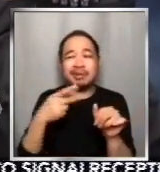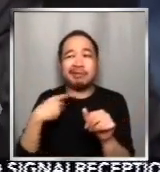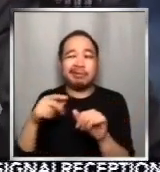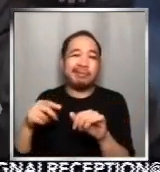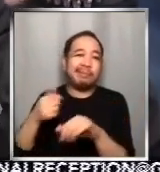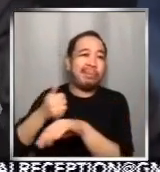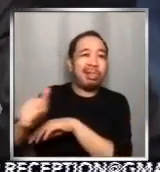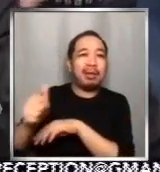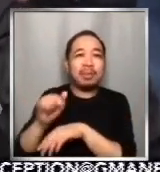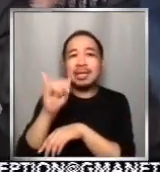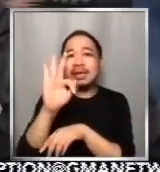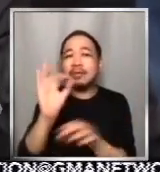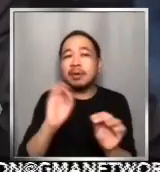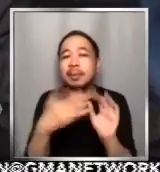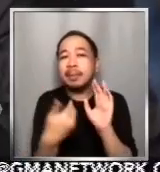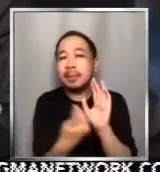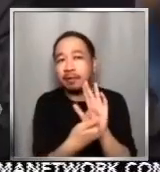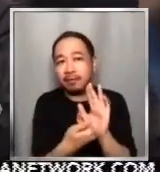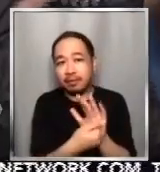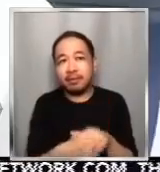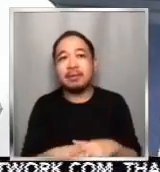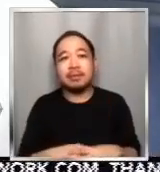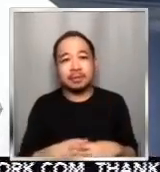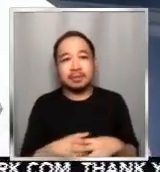naman pala siyang ebidensya.